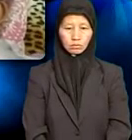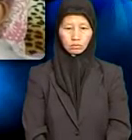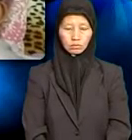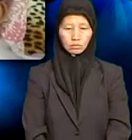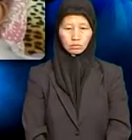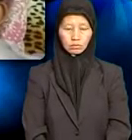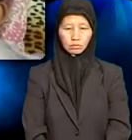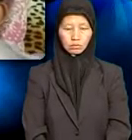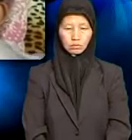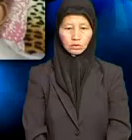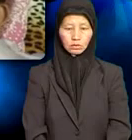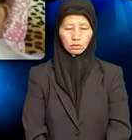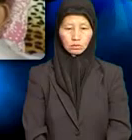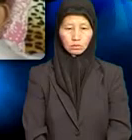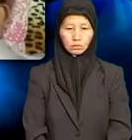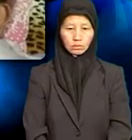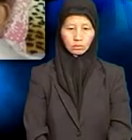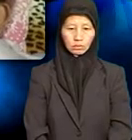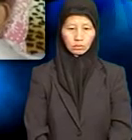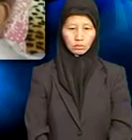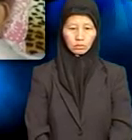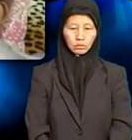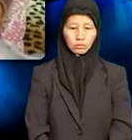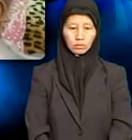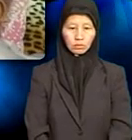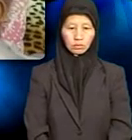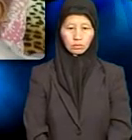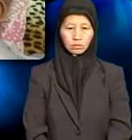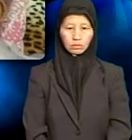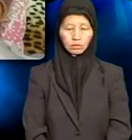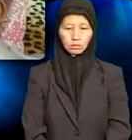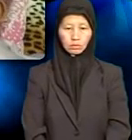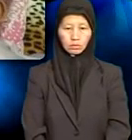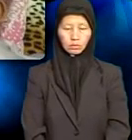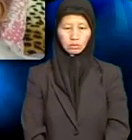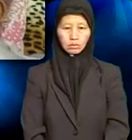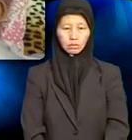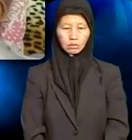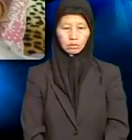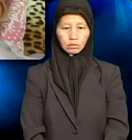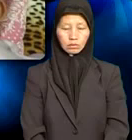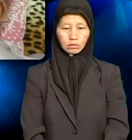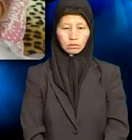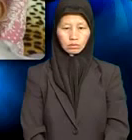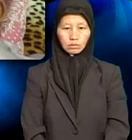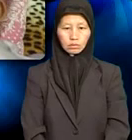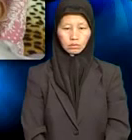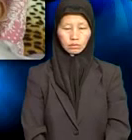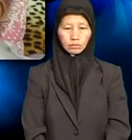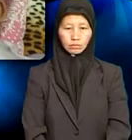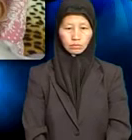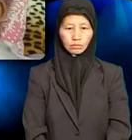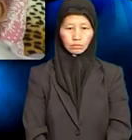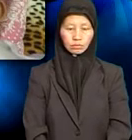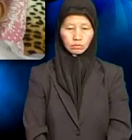أعطيت وقني برحمتك الشر ما قضيت فإنك تقضي ولا يقضى عليك وإنه لا يزيد من واليت ولا يعز